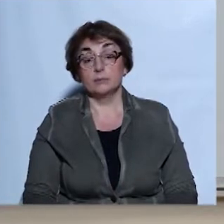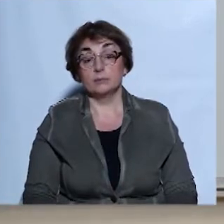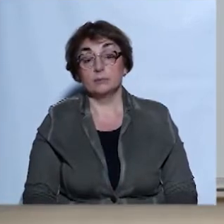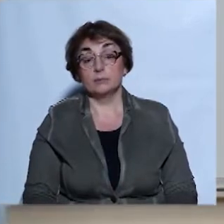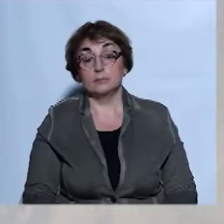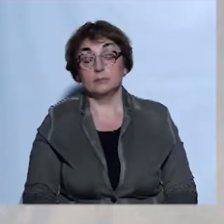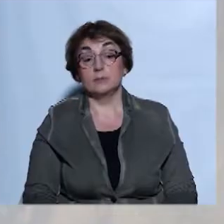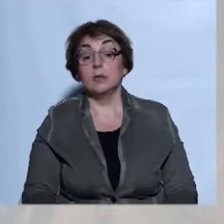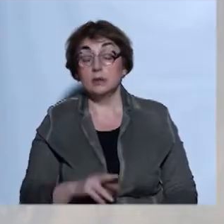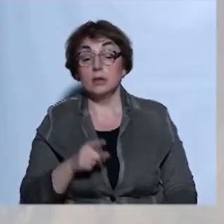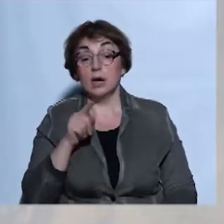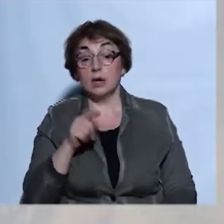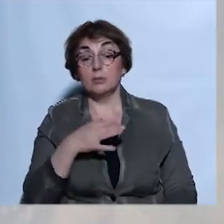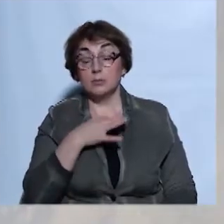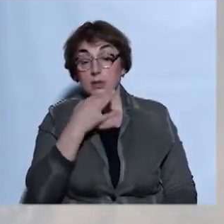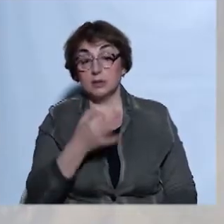Და აქვე მინდა